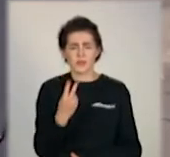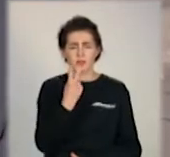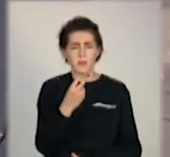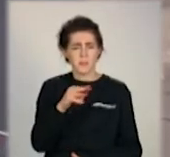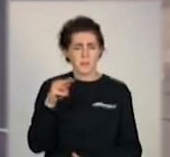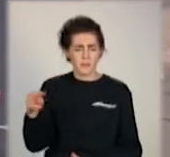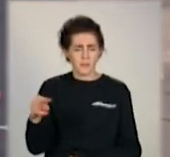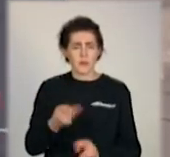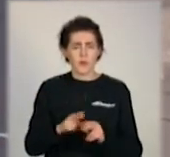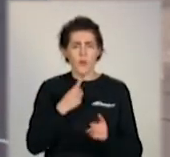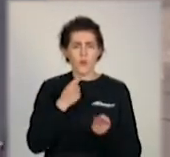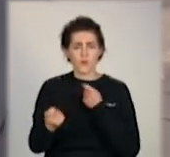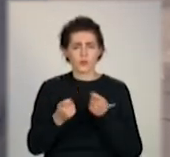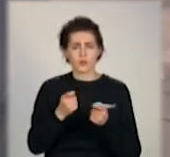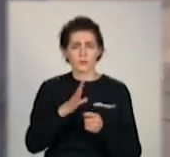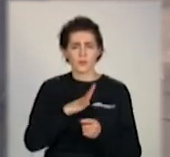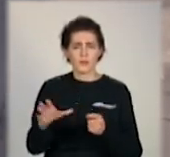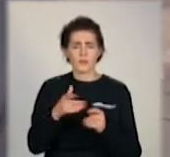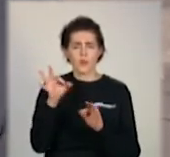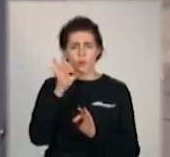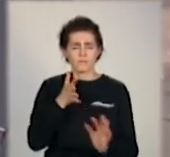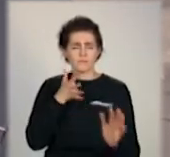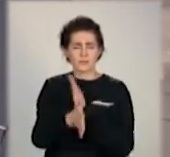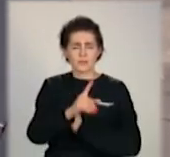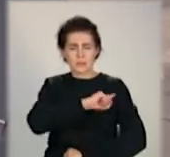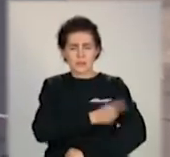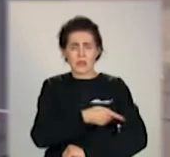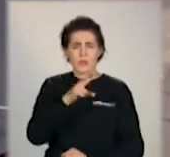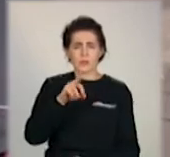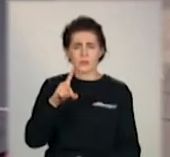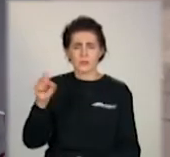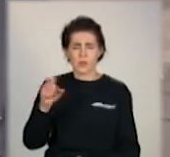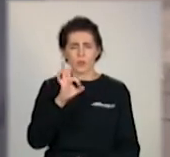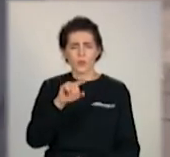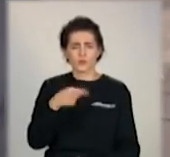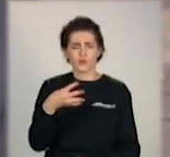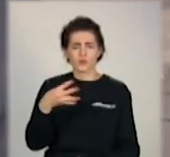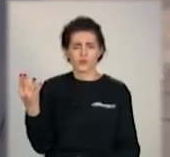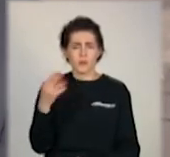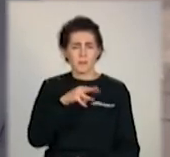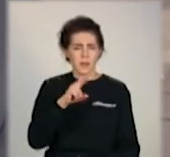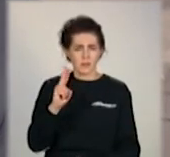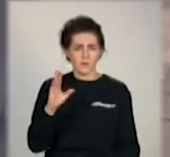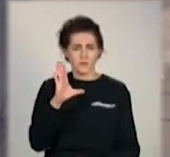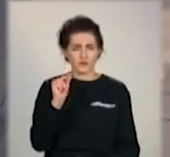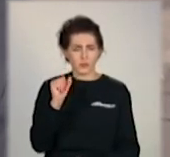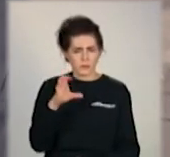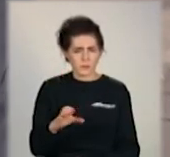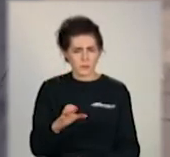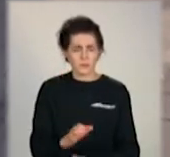мм, который обеспечивает непревышение допустимой мощности дозы, которая составляет 0,44 микрозиверта в час.